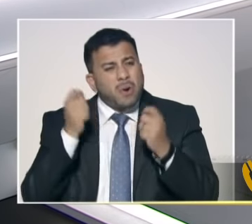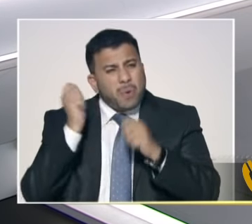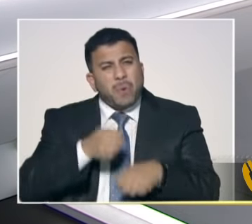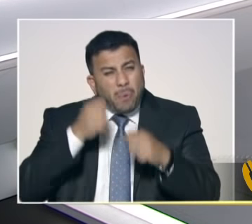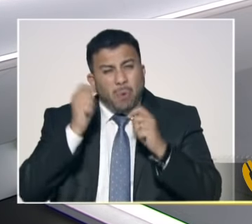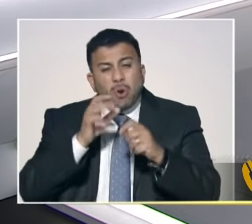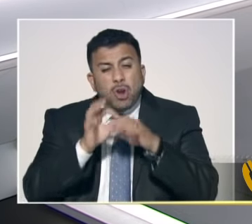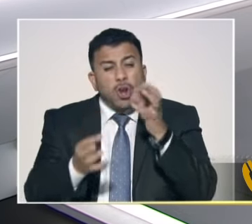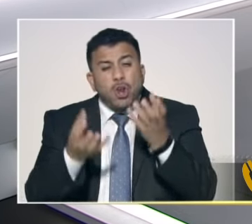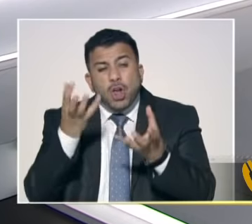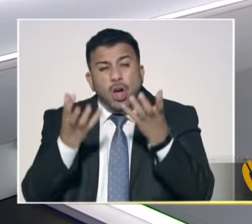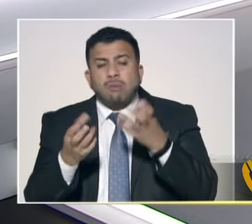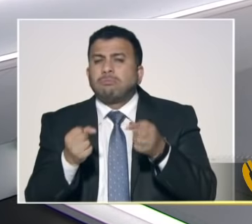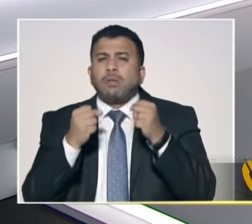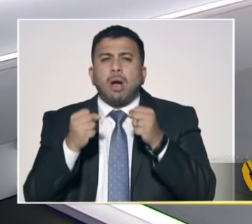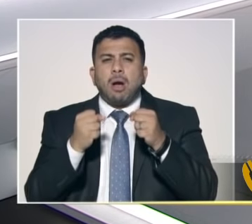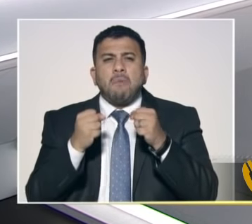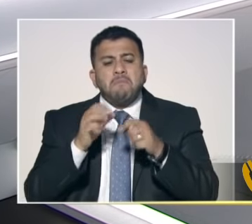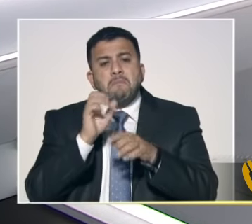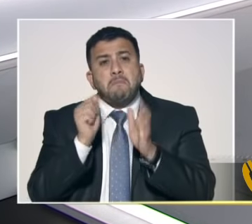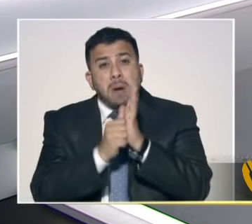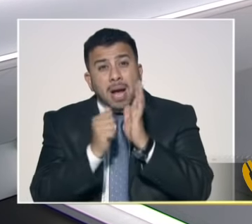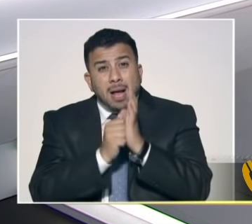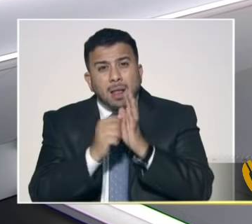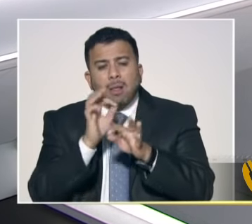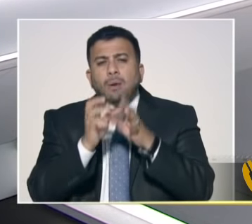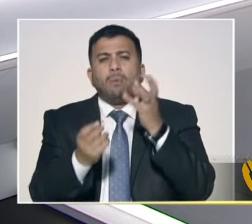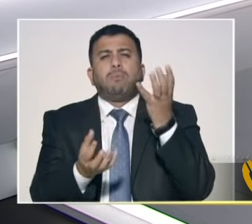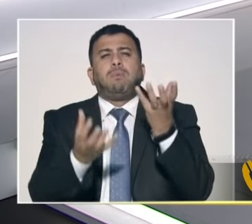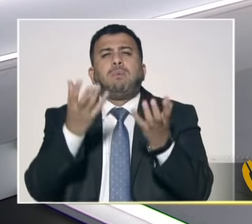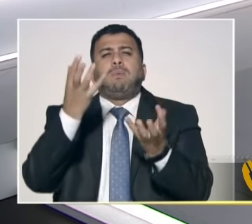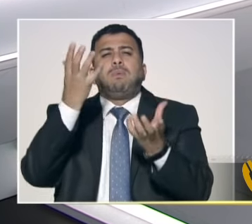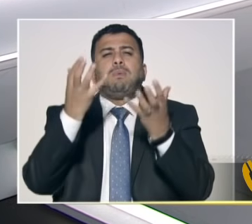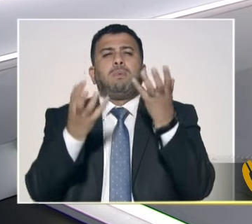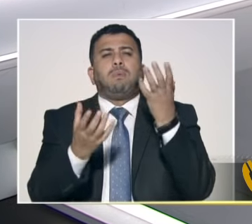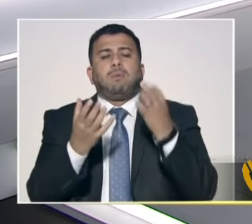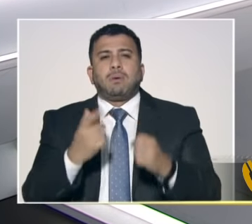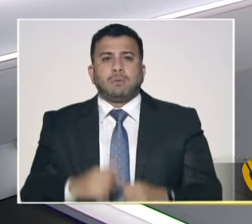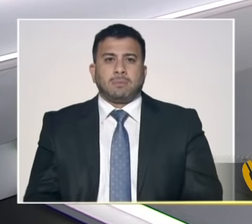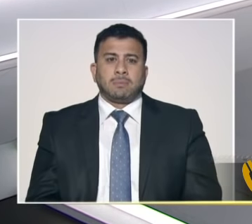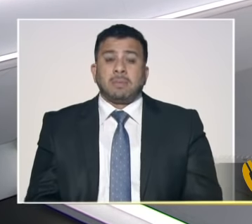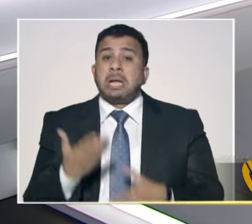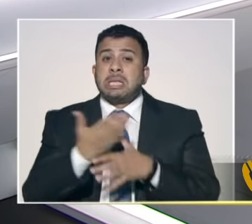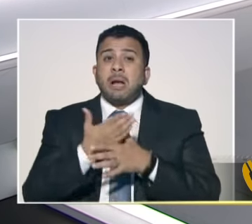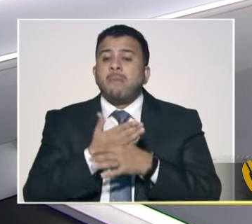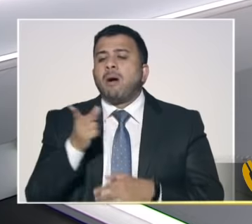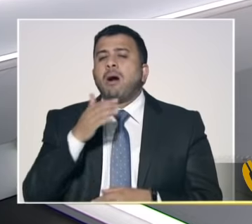قدروا يطفون النار، لكن البيت يعني انتلت جزء منه كبير. نعم.